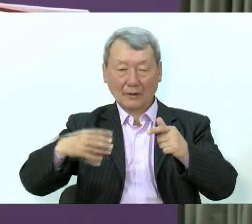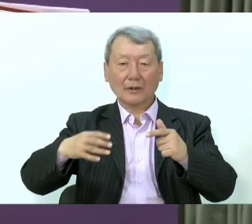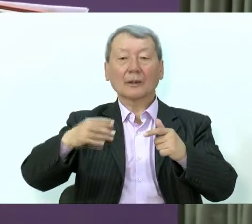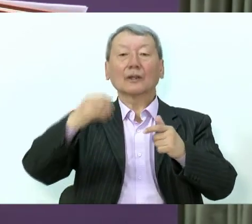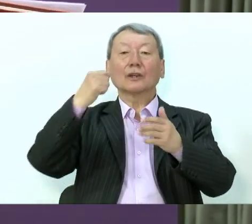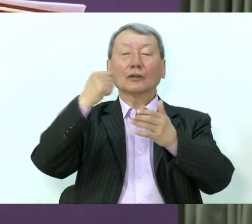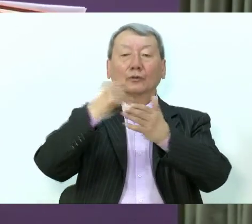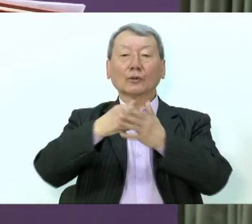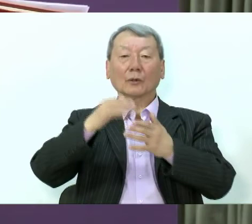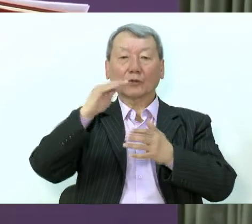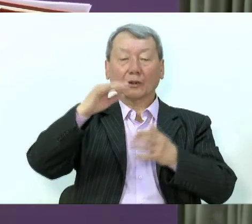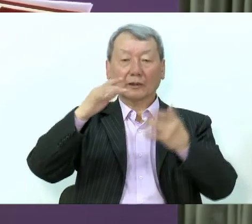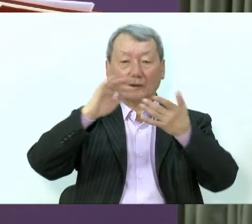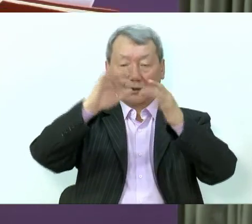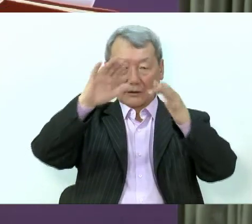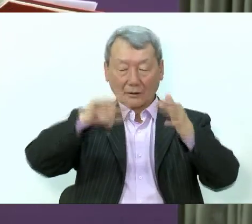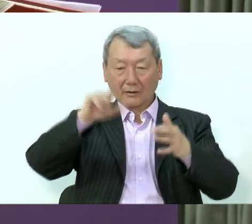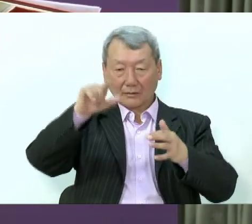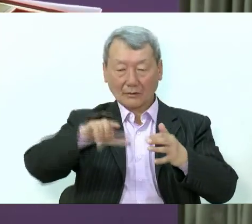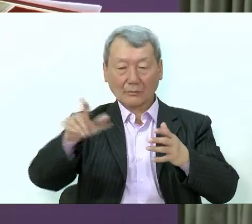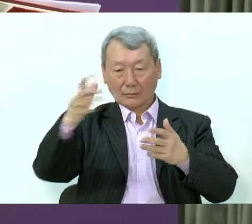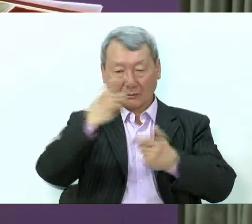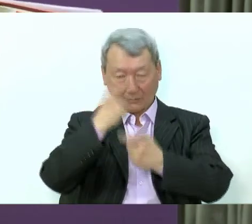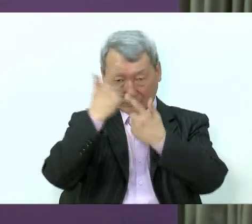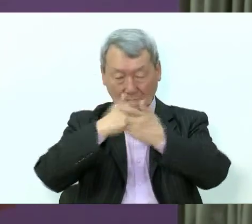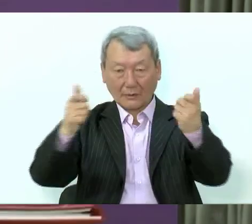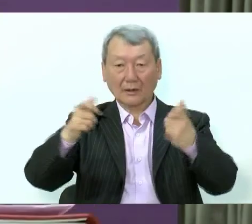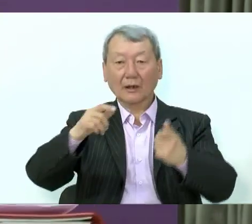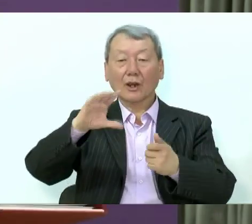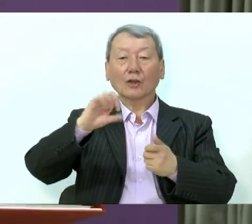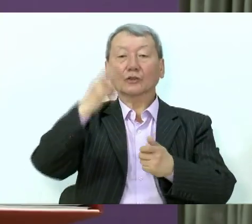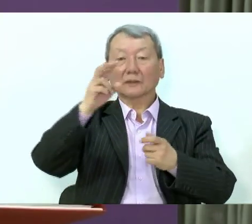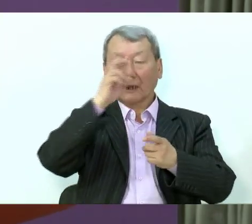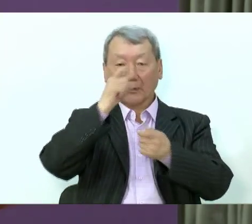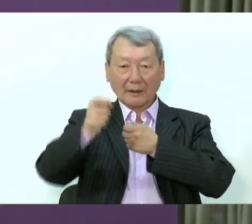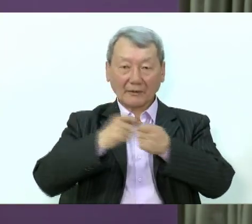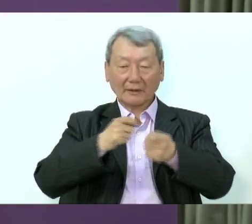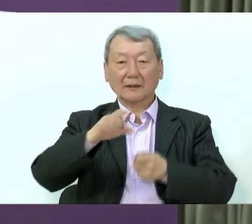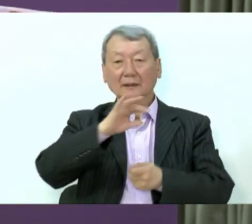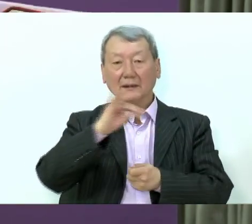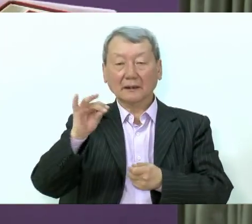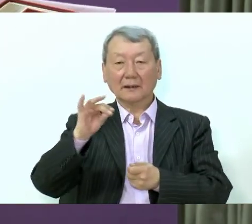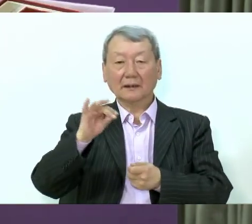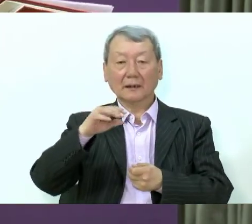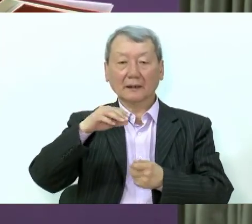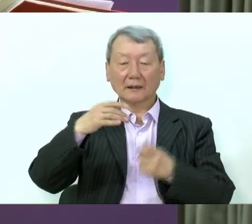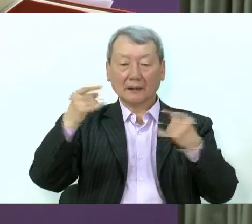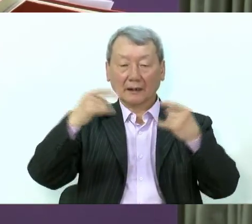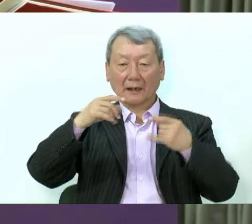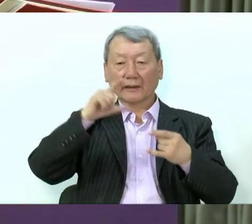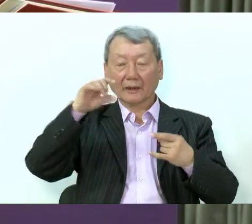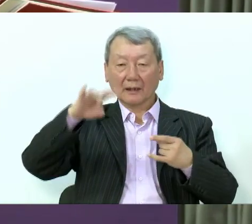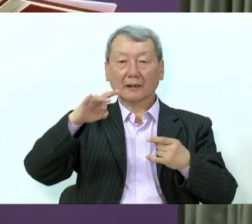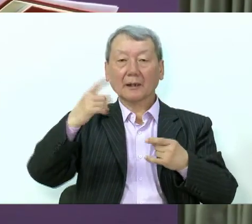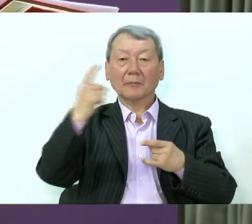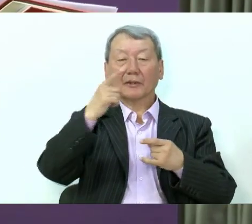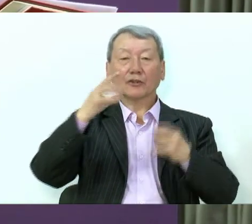радиолорунан, ЛТРдин YouTube каналынан, Facebook-тан Кыргыз өкмөтү, Социальное правительство, МТРК,